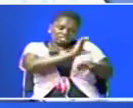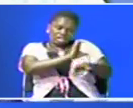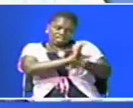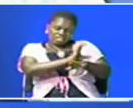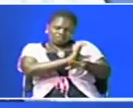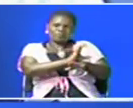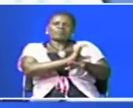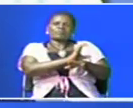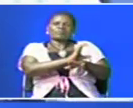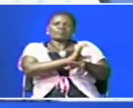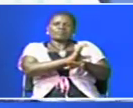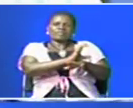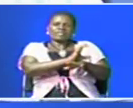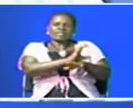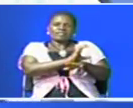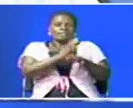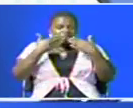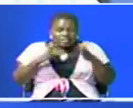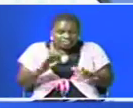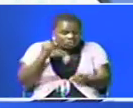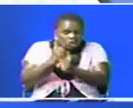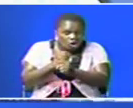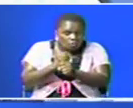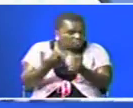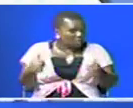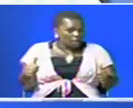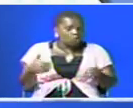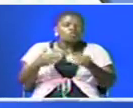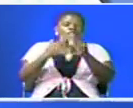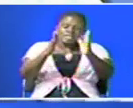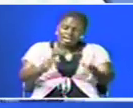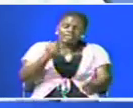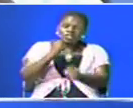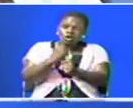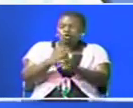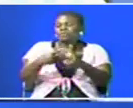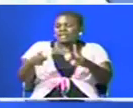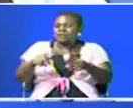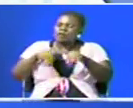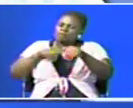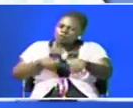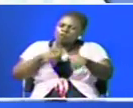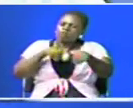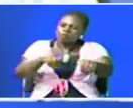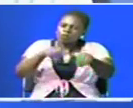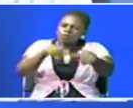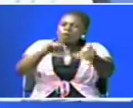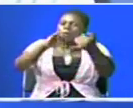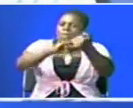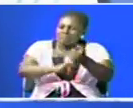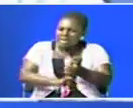kanisani, si jukumu kwamba limemalizika kwa viongozi wa dini wazifuatilie zile ndoa za